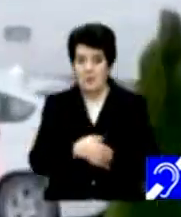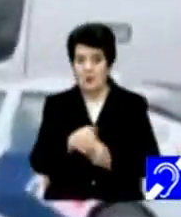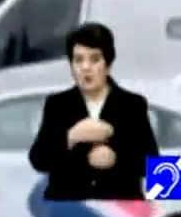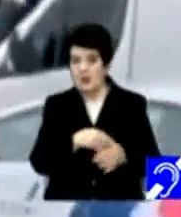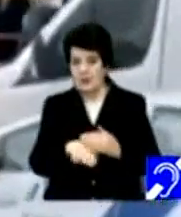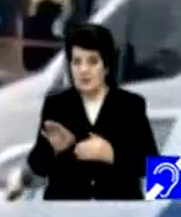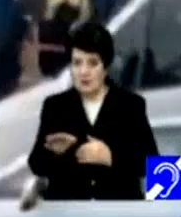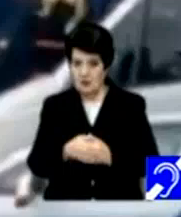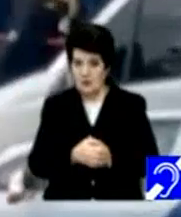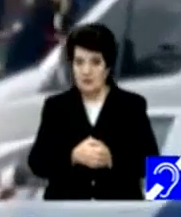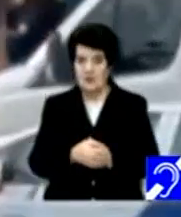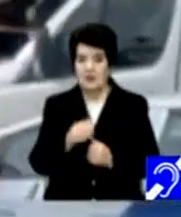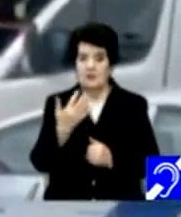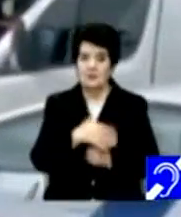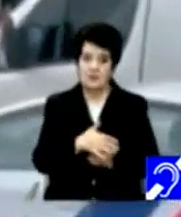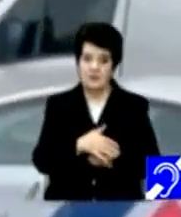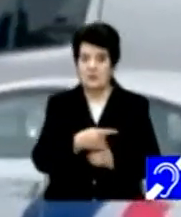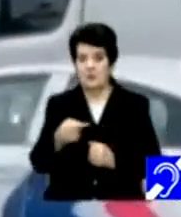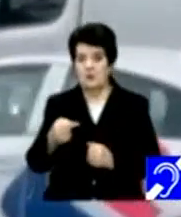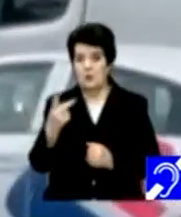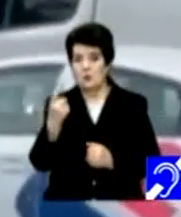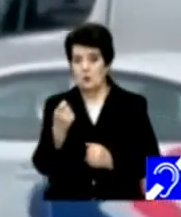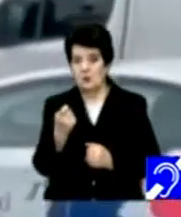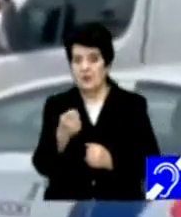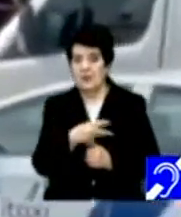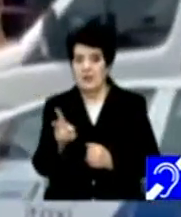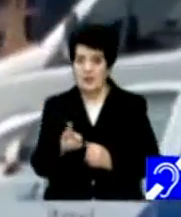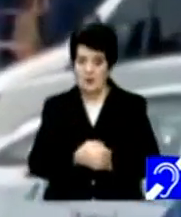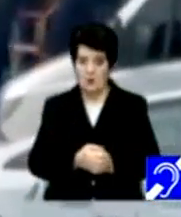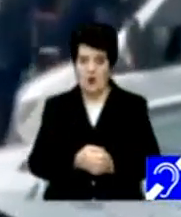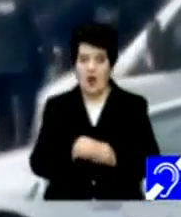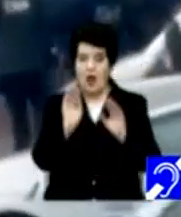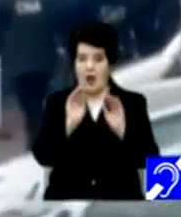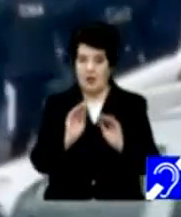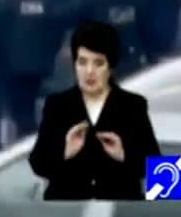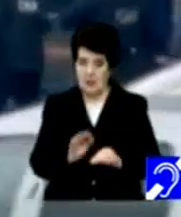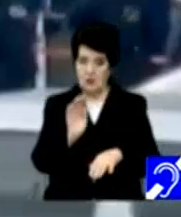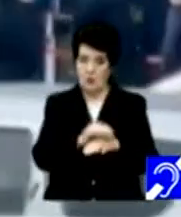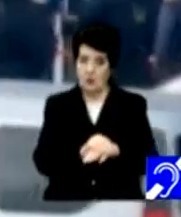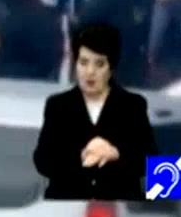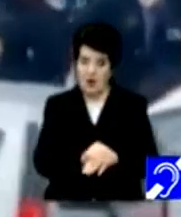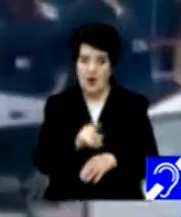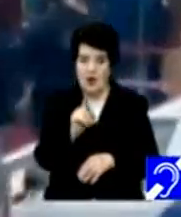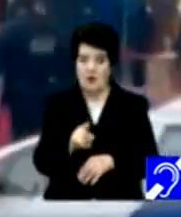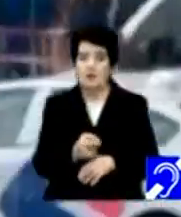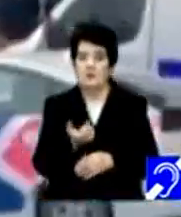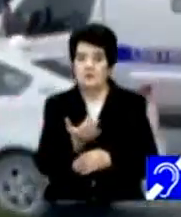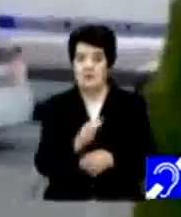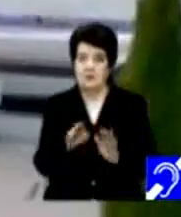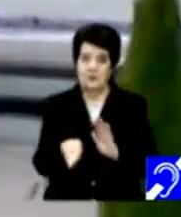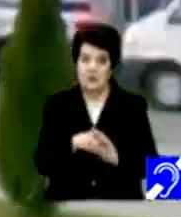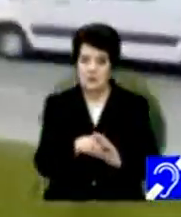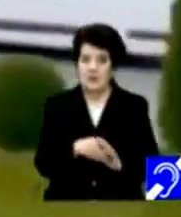ieșire, sume cuprinse între 50-100 de euro. Anchetatorii au mai stabilit că polițiștii de frontieră ar fi pretins mită și